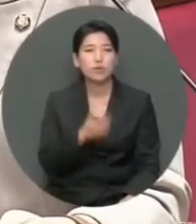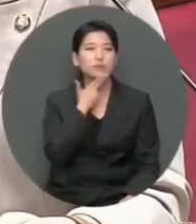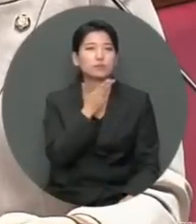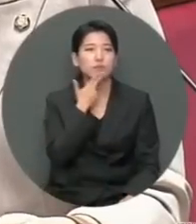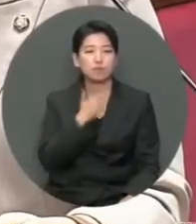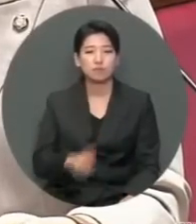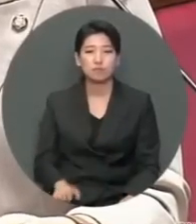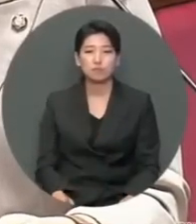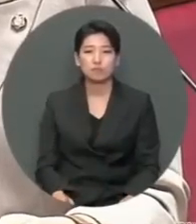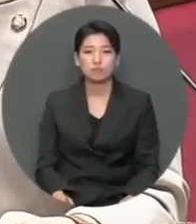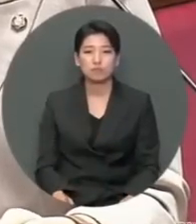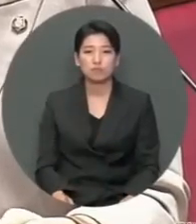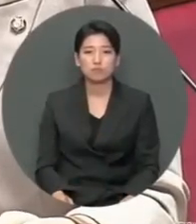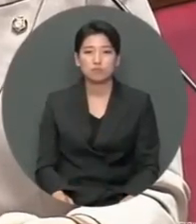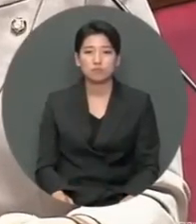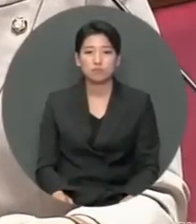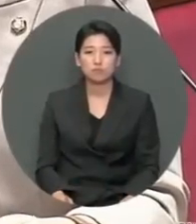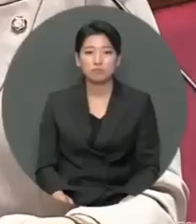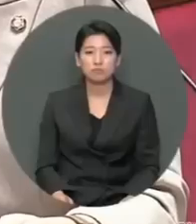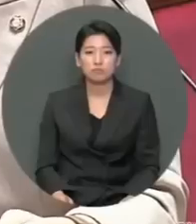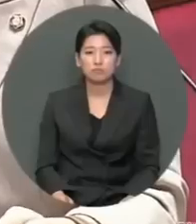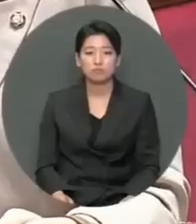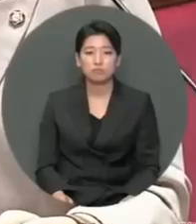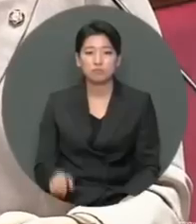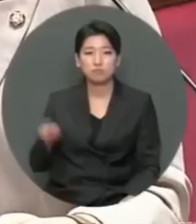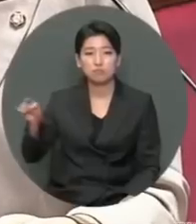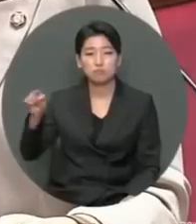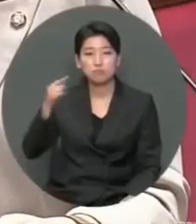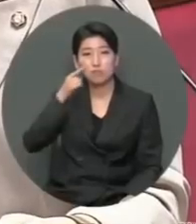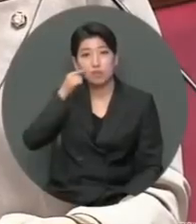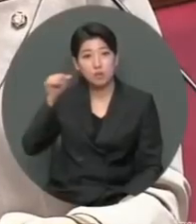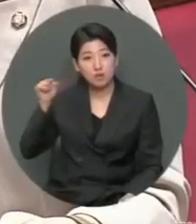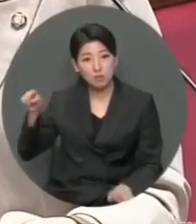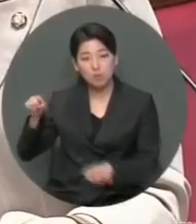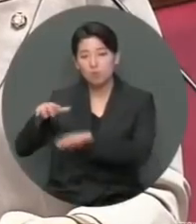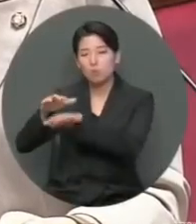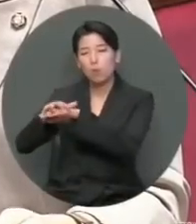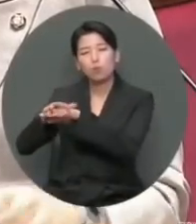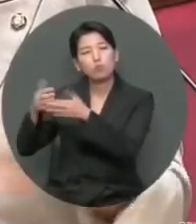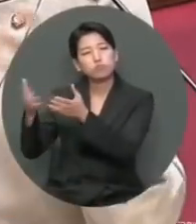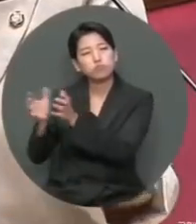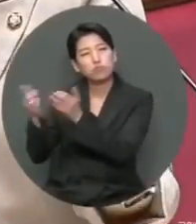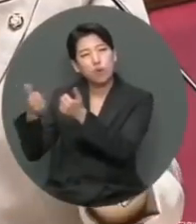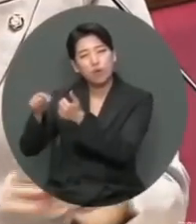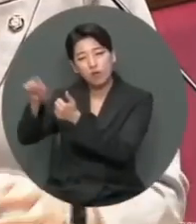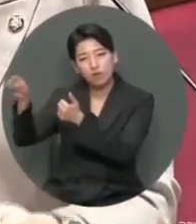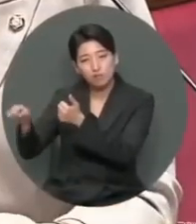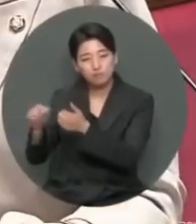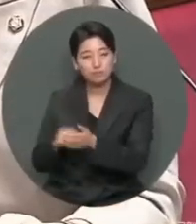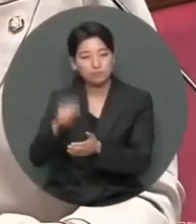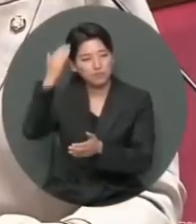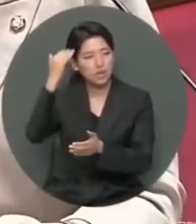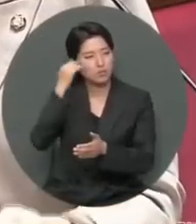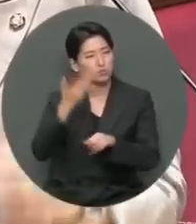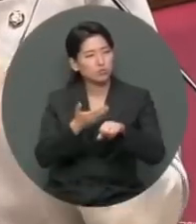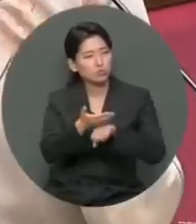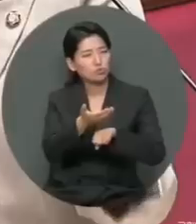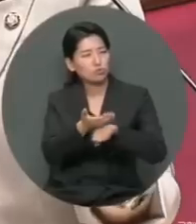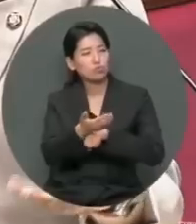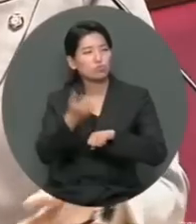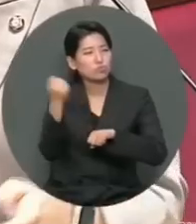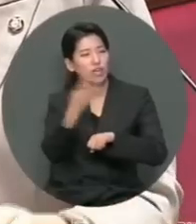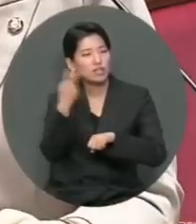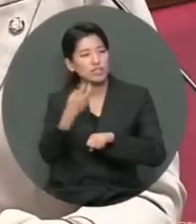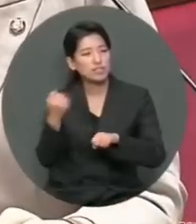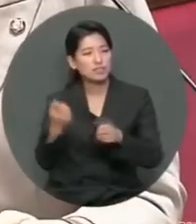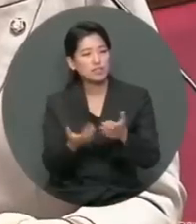대해서 요구한다 뭐 이런 얘기도 설명회에서 했었고 한국 기자들한테 수입 금지 철폐의 요구 입장은 변함이 없다.